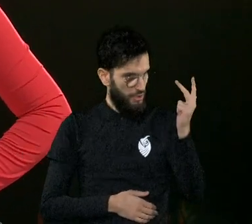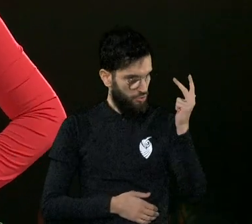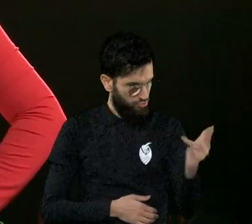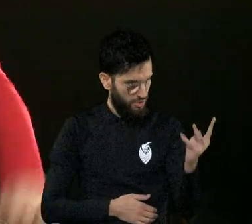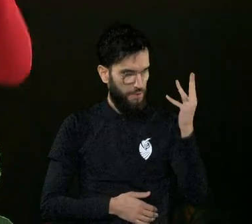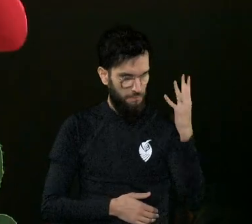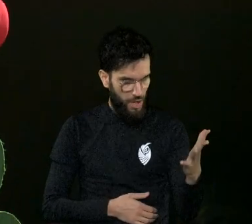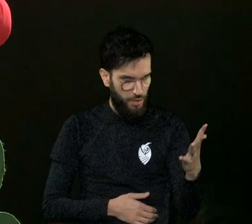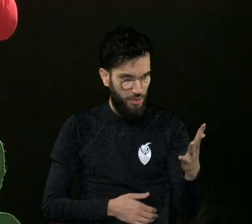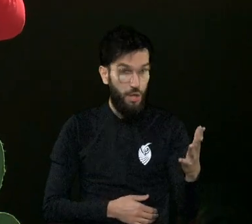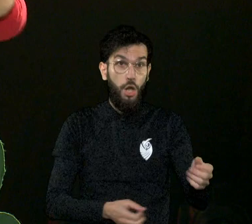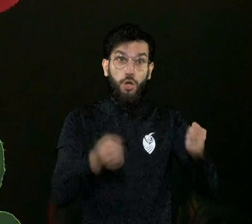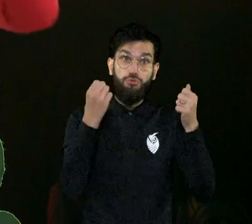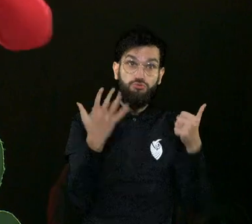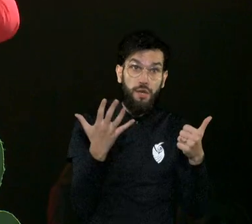1, 2, 3, 4, 5,